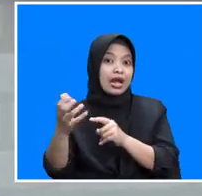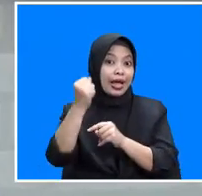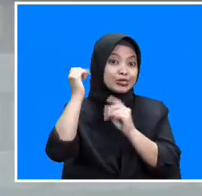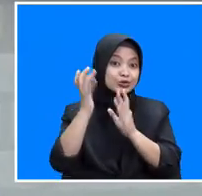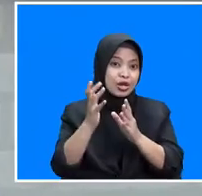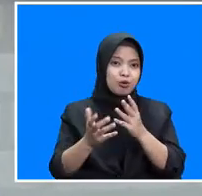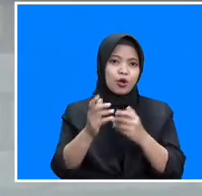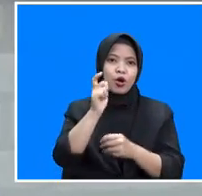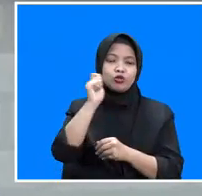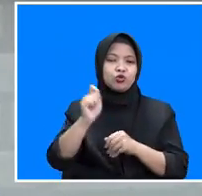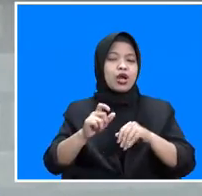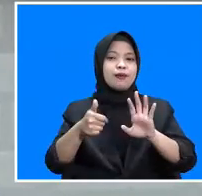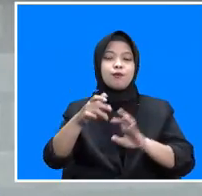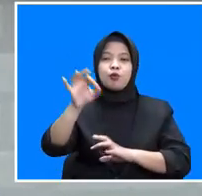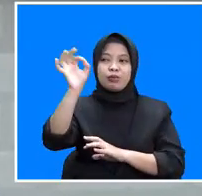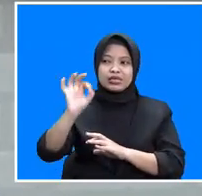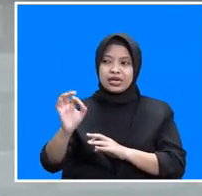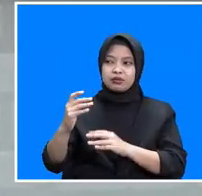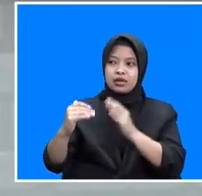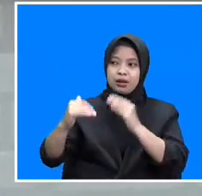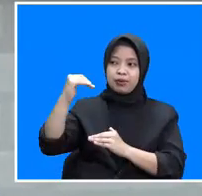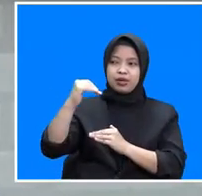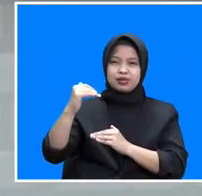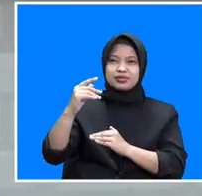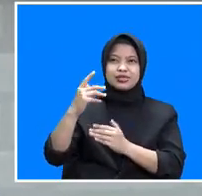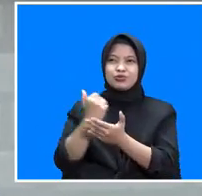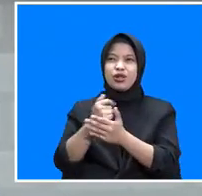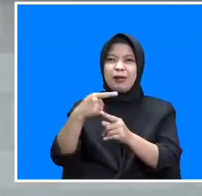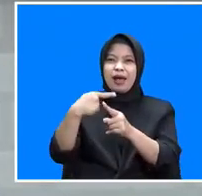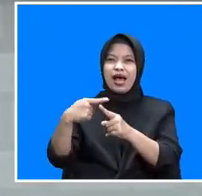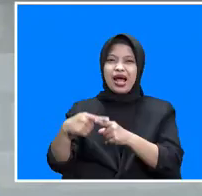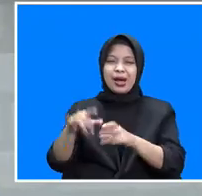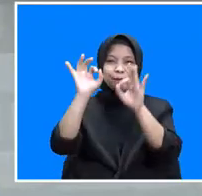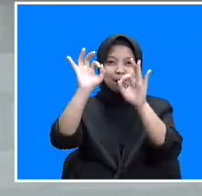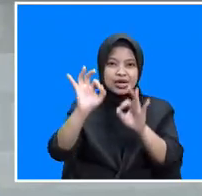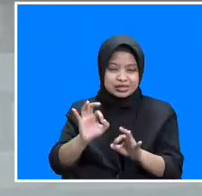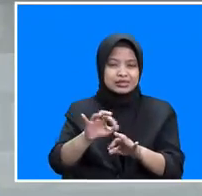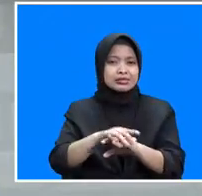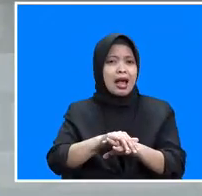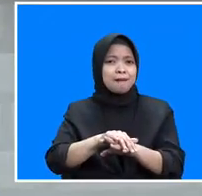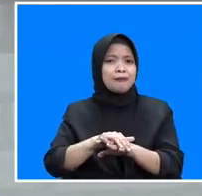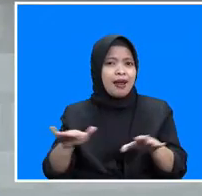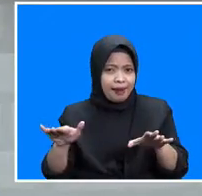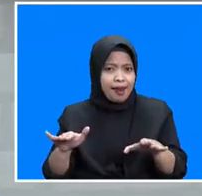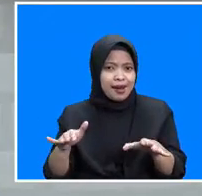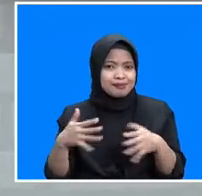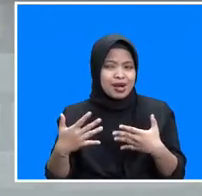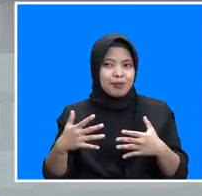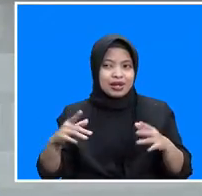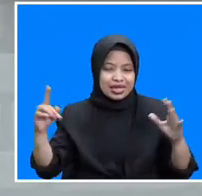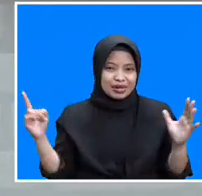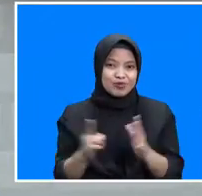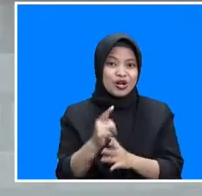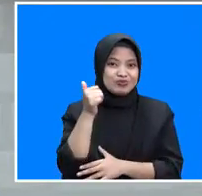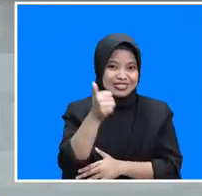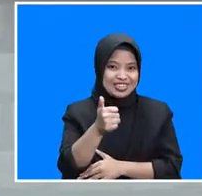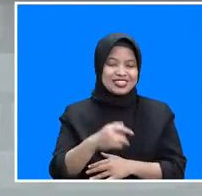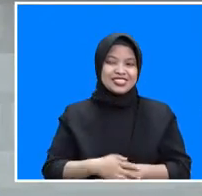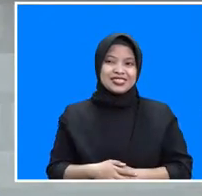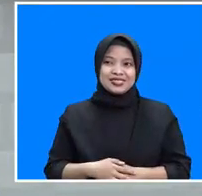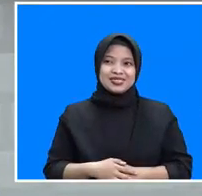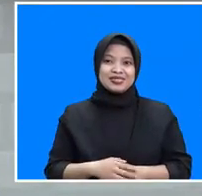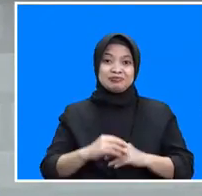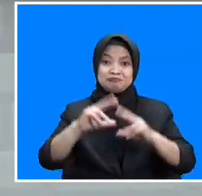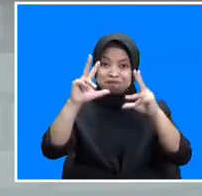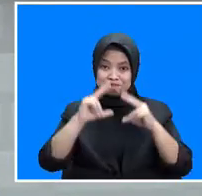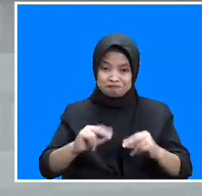lansianya 60% atau lebih ke atas, itu sebenarnya angka yang cukup safe untuk kemudian melakukan pertemuan tatap muka.